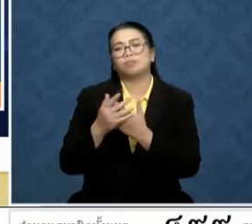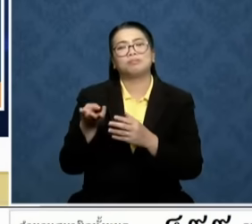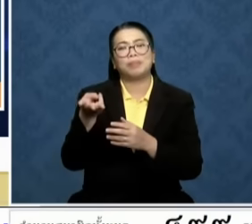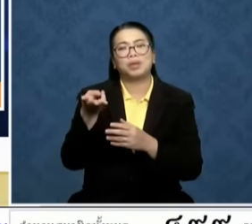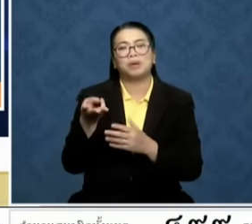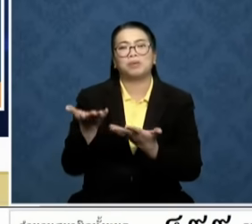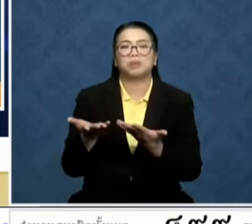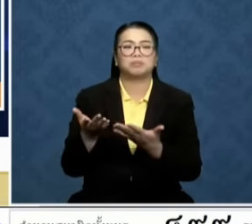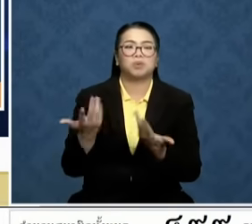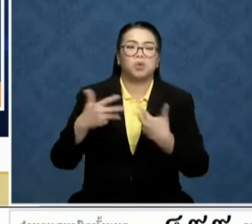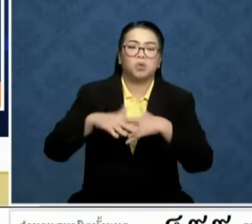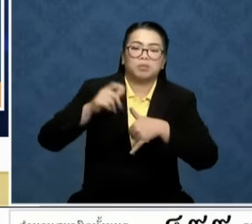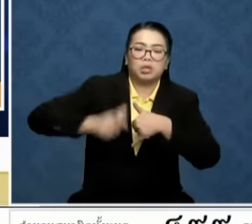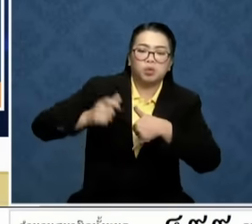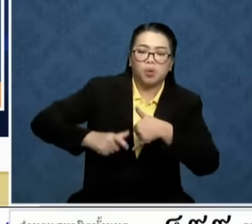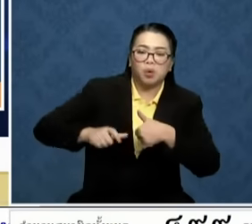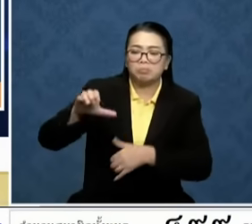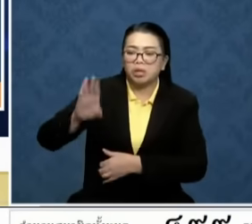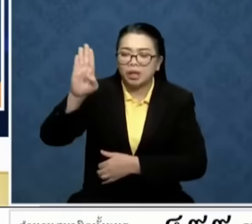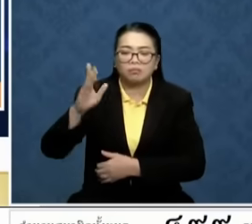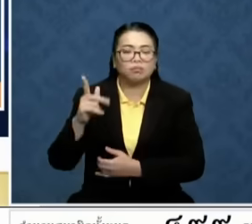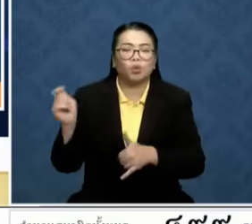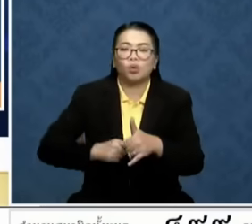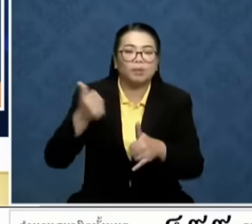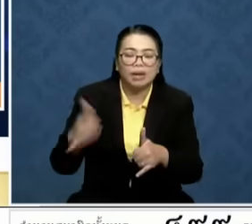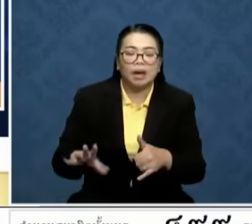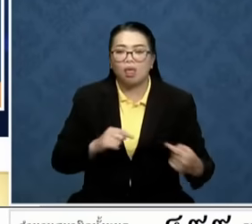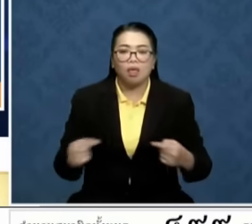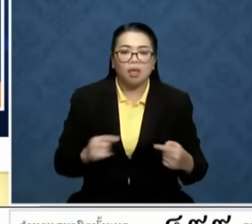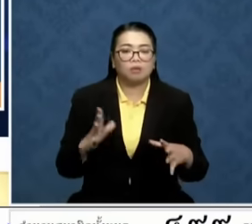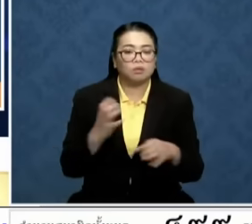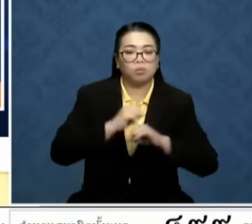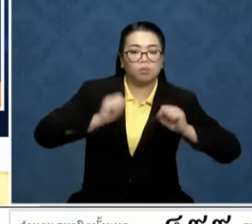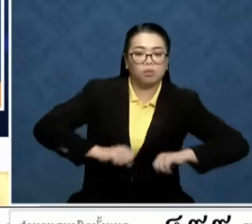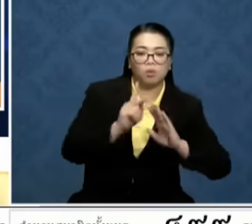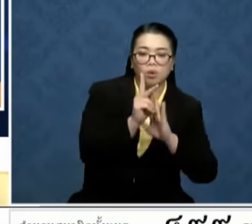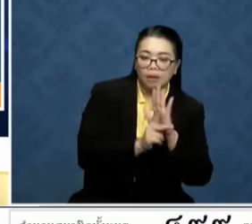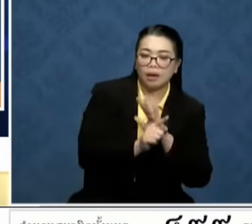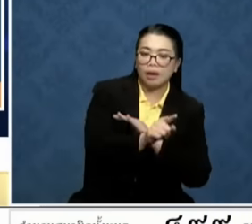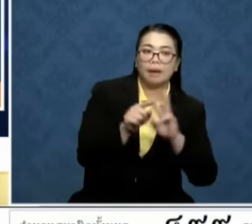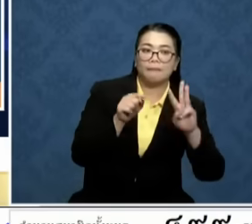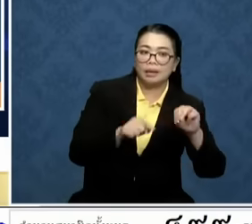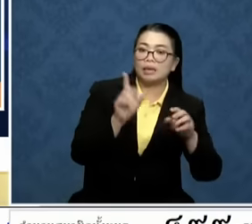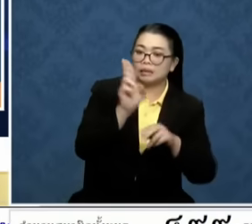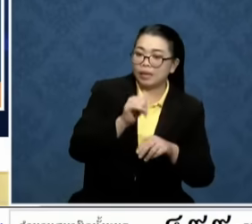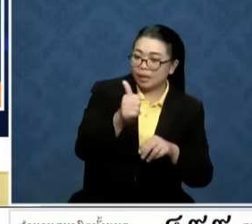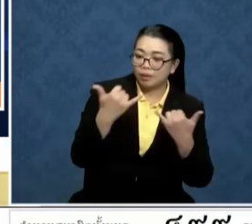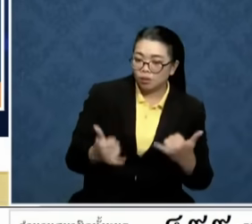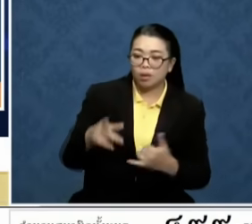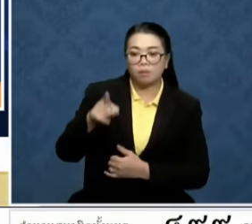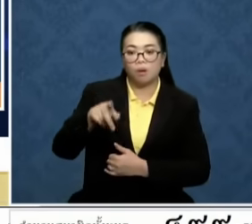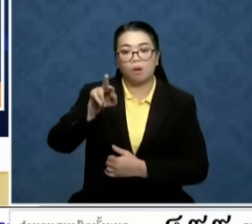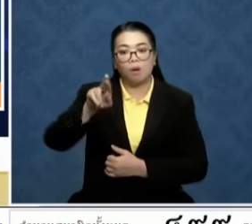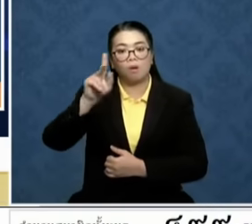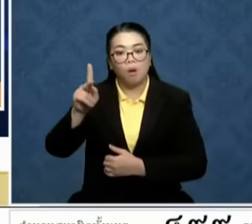นิติบุคคลก็ไม่ได้แต่ยังมีข้อถกเถียงกันด้วยซ้ำว่าตกลงจะใช้กฎหมายมาตมาตรานี้ได้หรือไม่เพราะปัจจุบันมีพรกการ